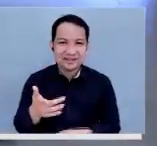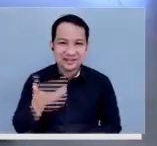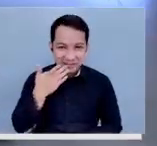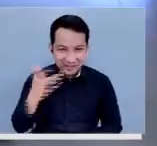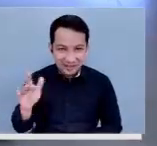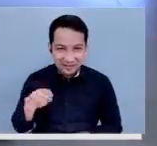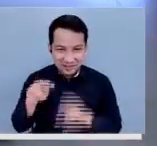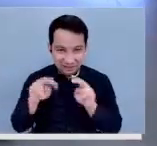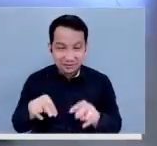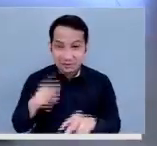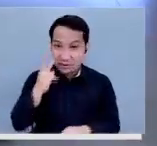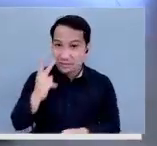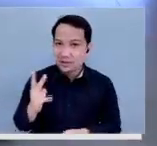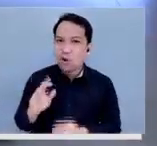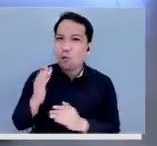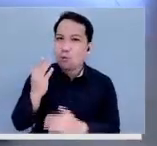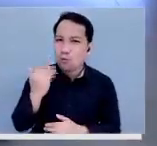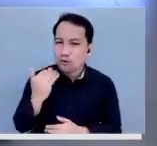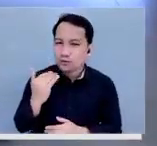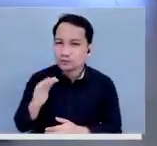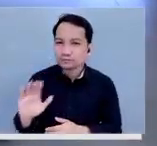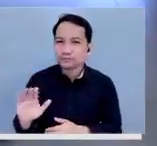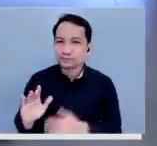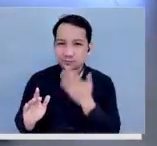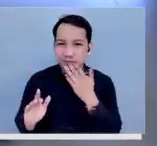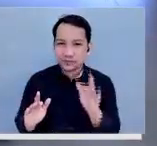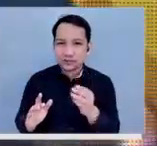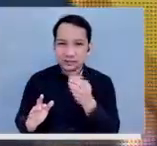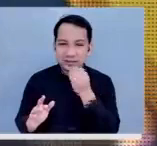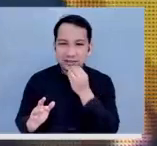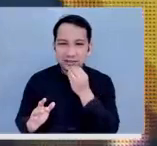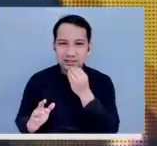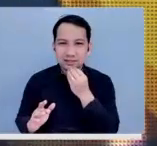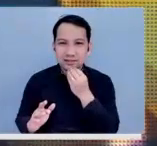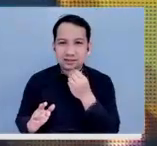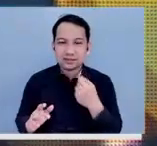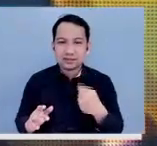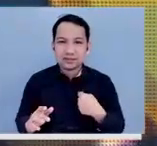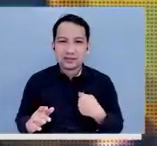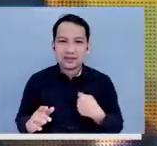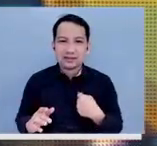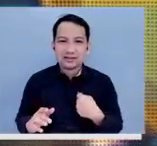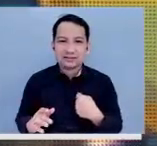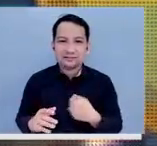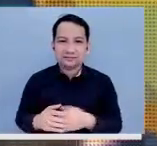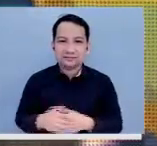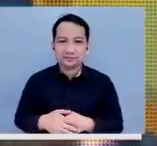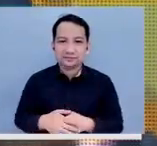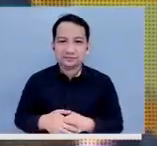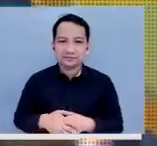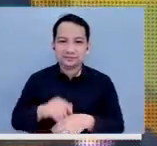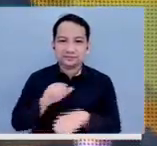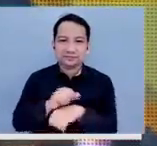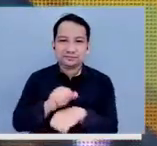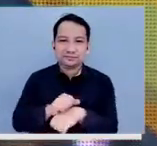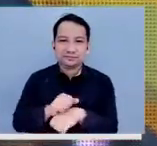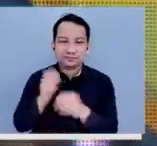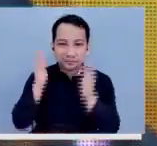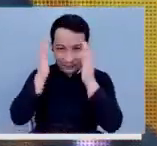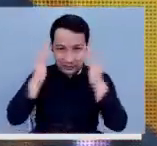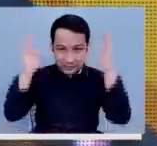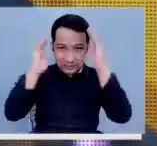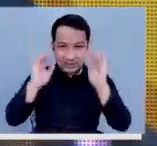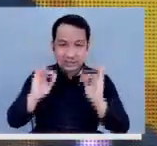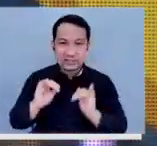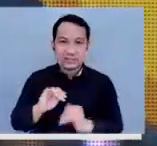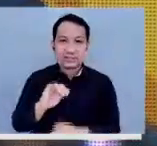lalo. Bakit po? Ito po ba yung mga paborito niyang pagkain? Yes, actually, I was working as a chef po sa Iceland.